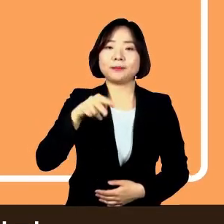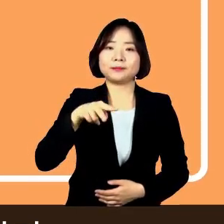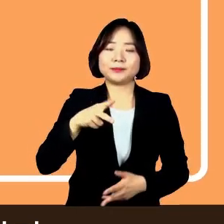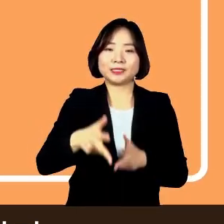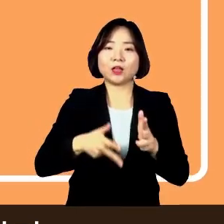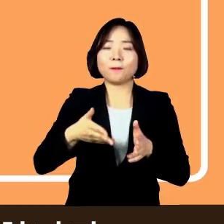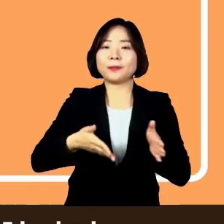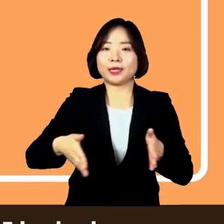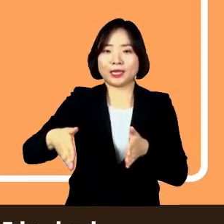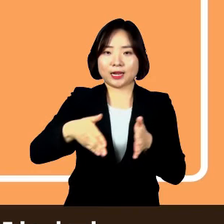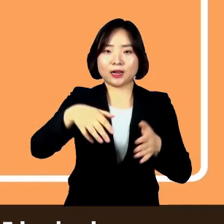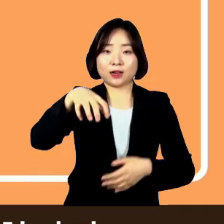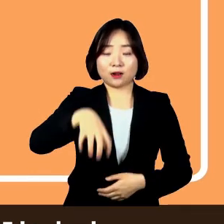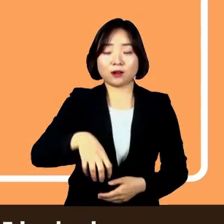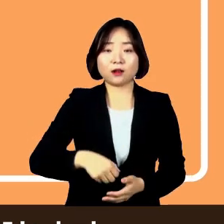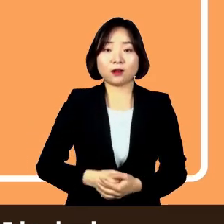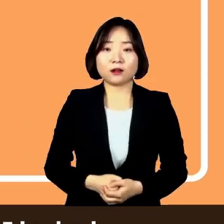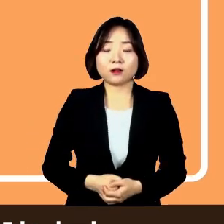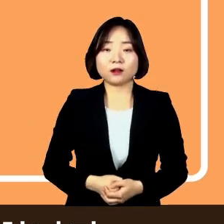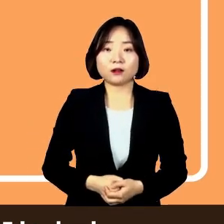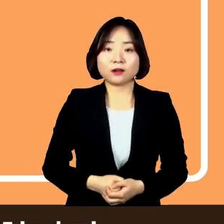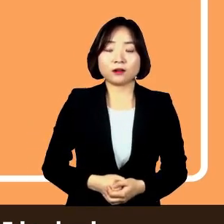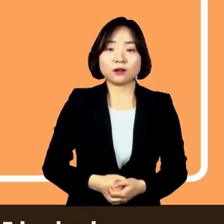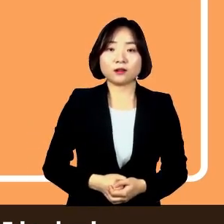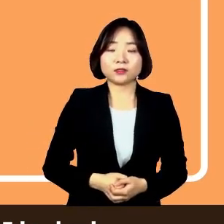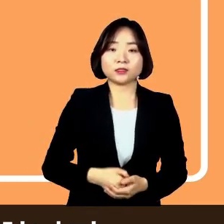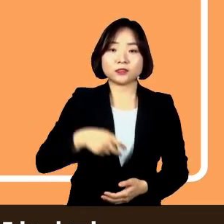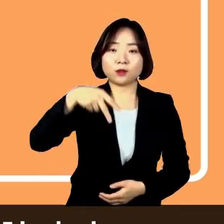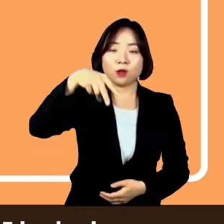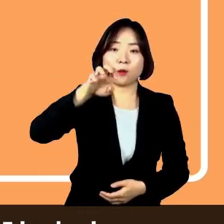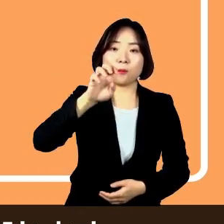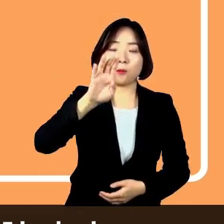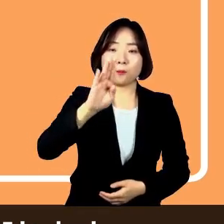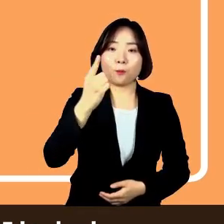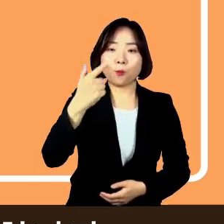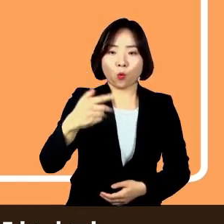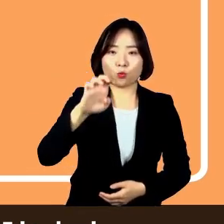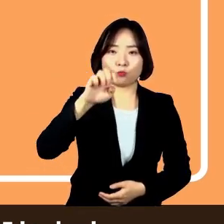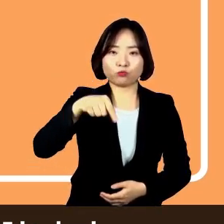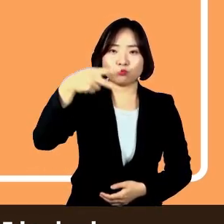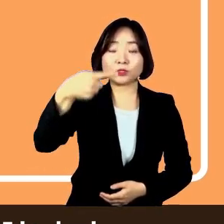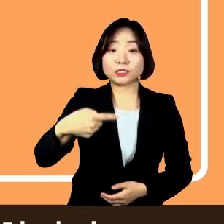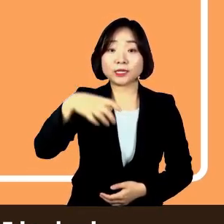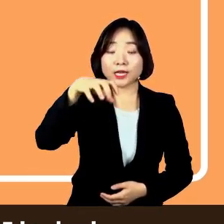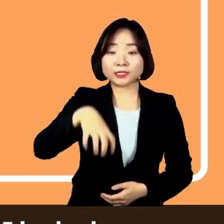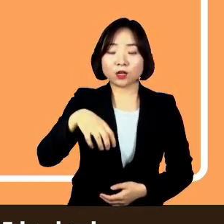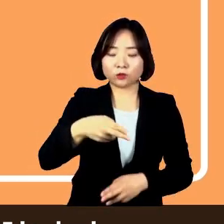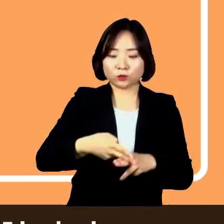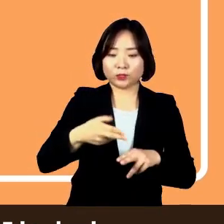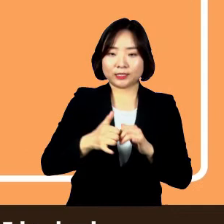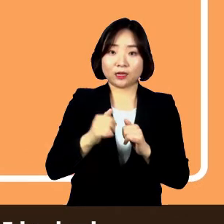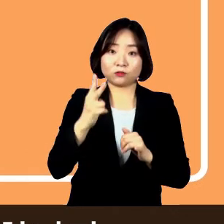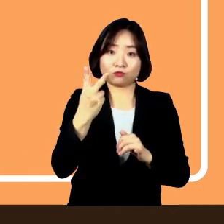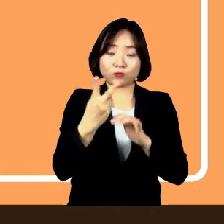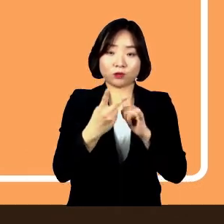250입니다. 본푸드 서비스 주식회사에서 사업체 구내식당 급식조리사 2명을